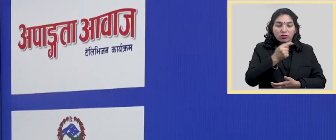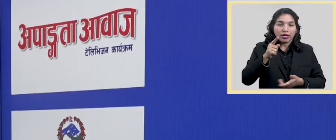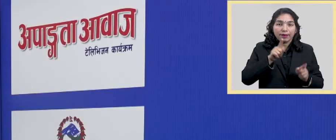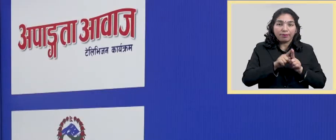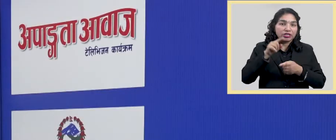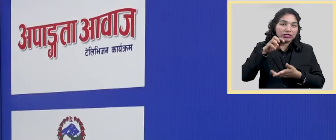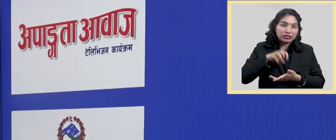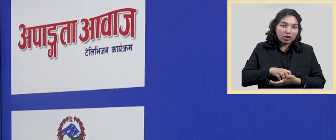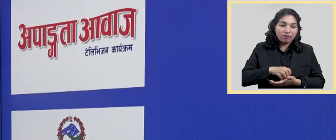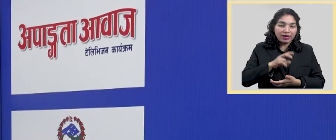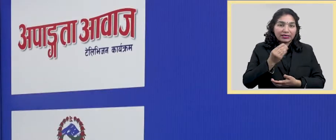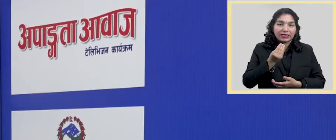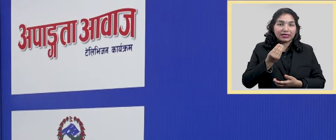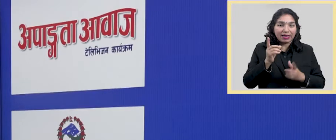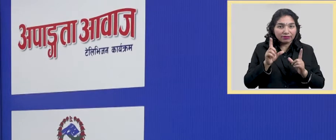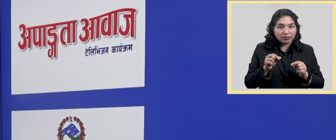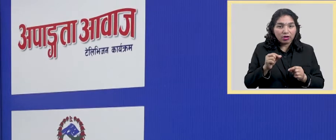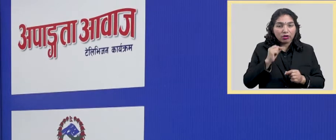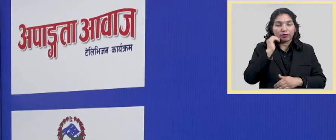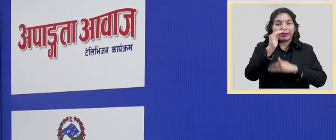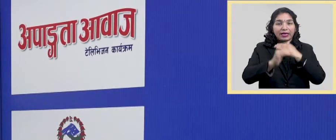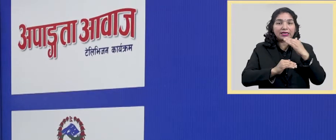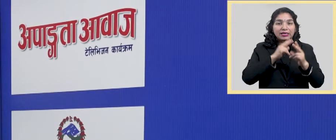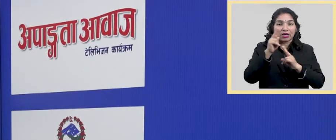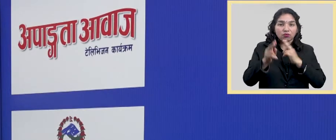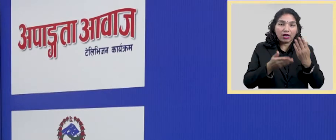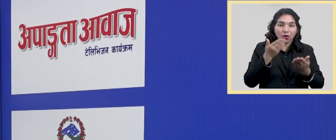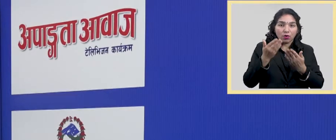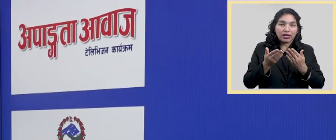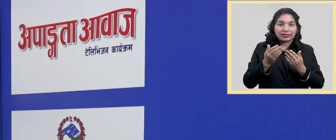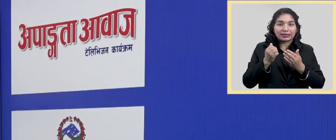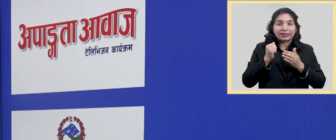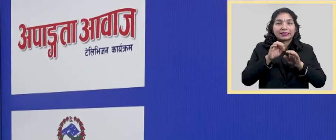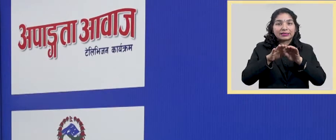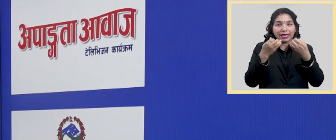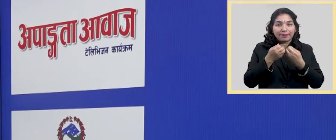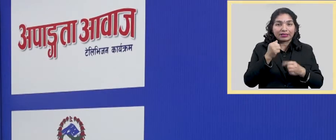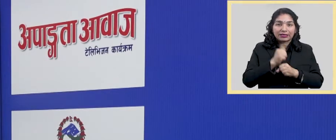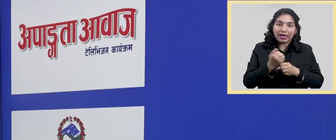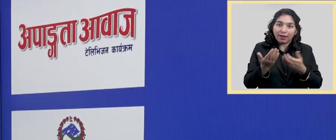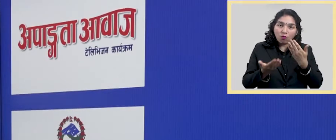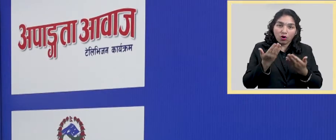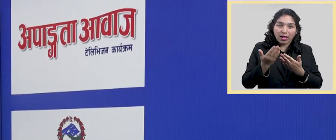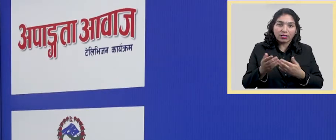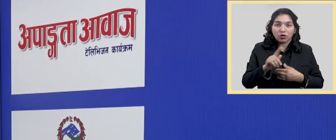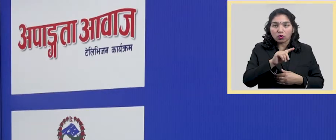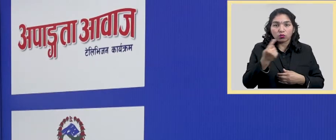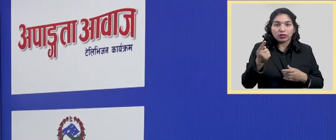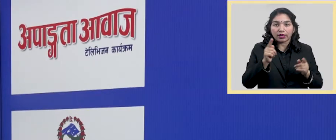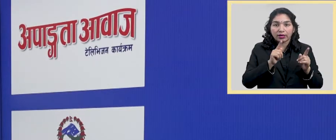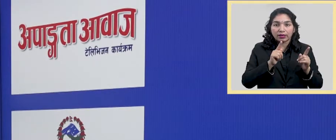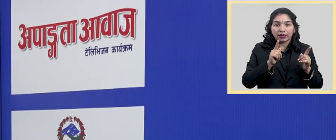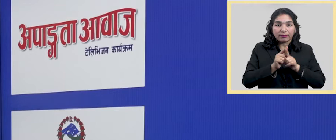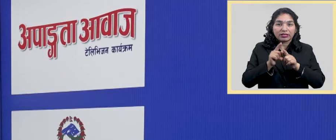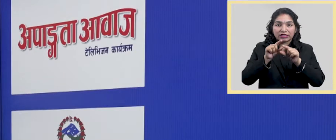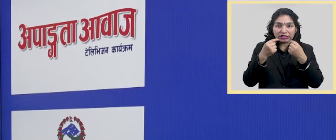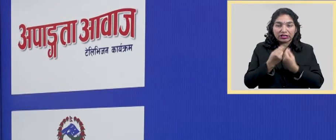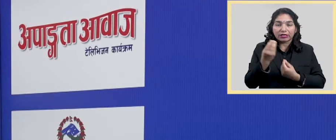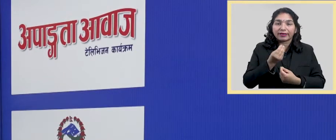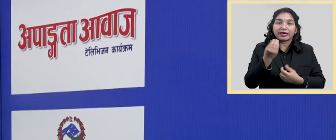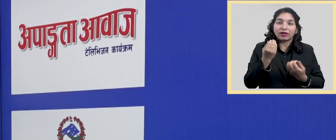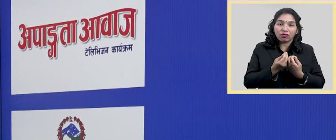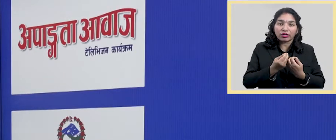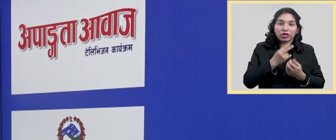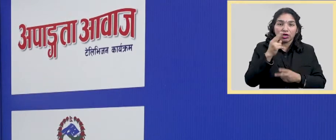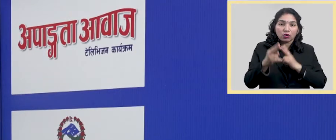कुनै पनि ठाउँमा कुनै पनि किसिमको चाहिँ आवश्यकताहरू अब कोही विकास निर्माणका कुराहरू होलान् कोही सामाजिक कामहरू होलान् अथवा कुनै क्षेत्रमा